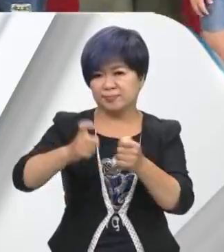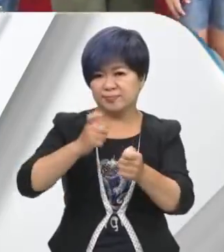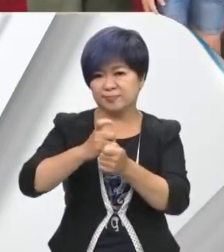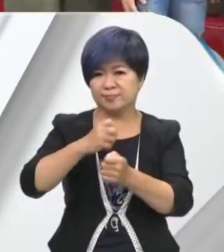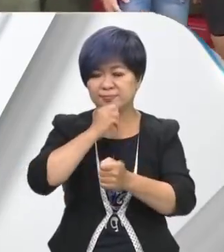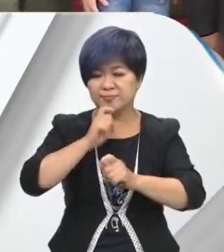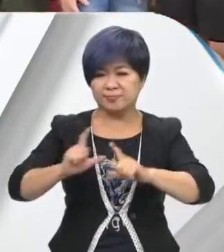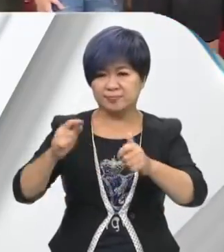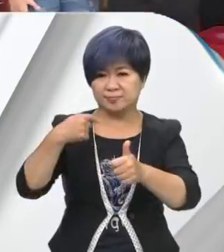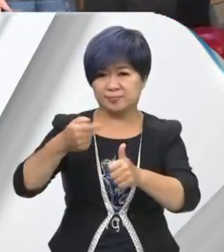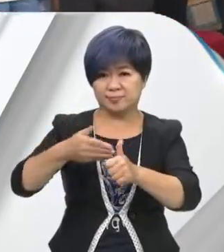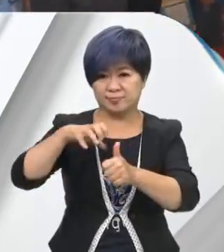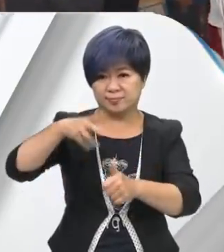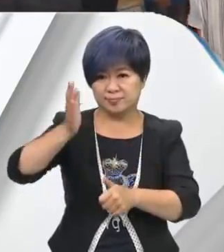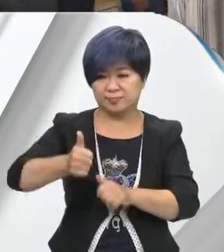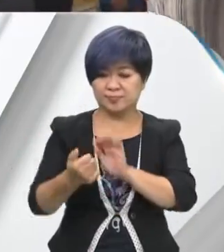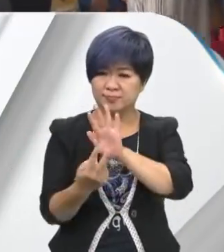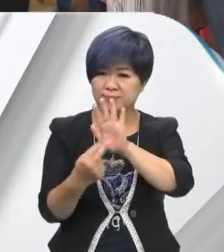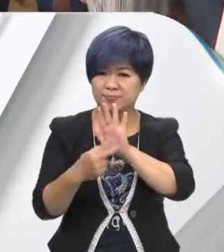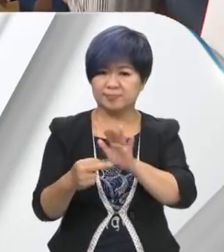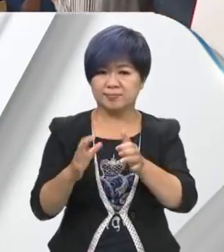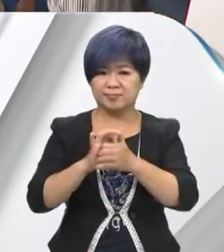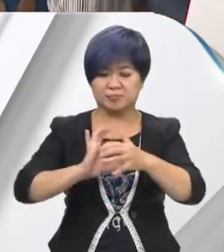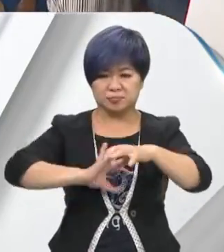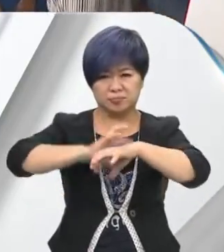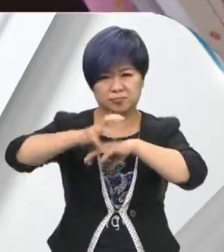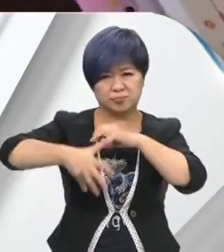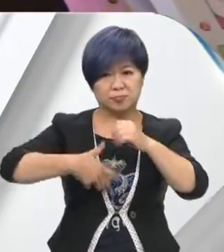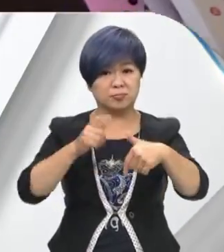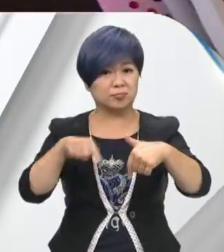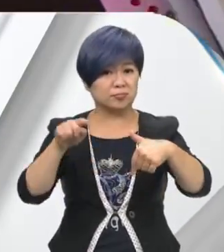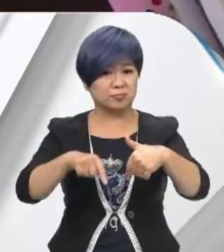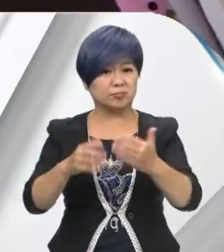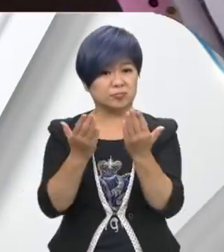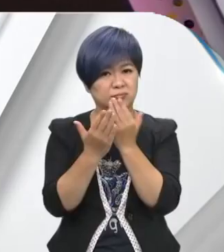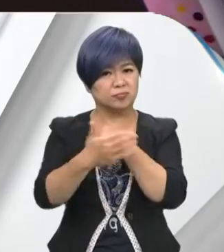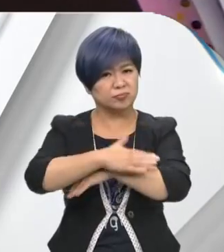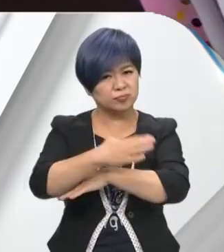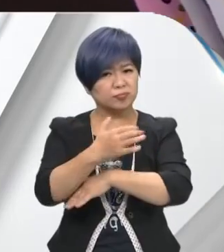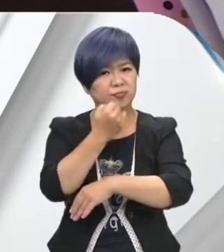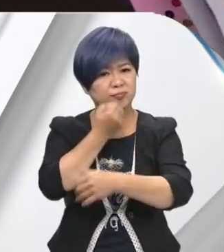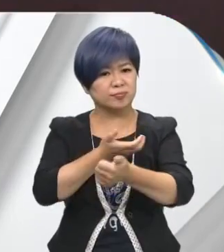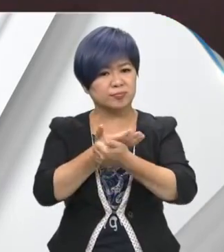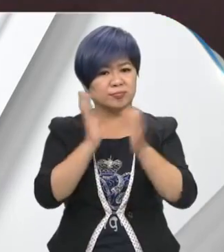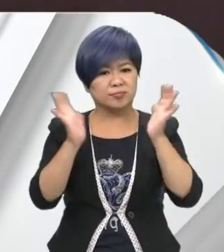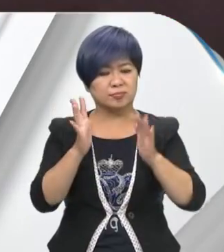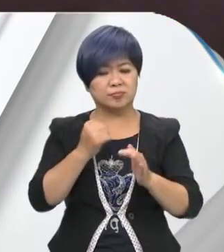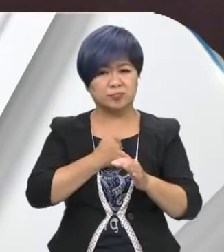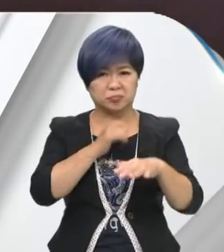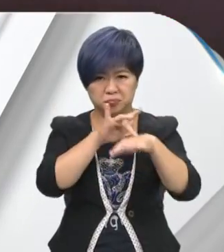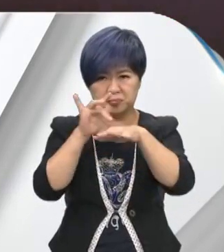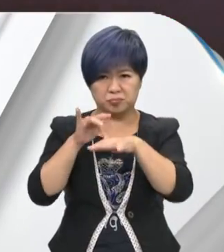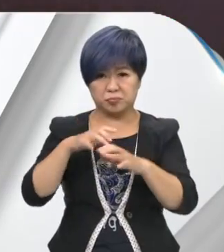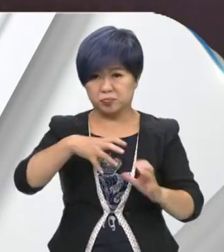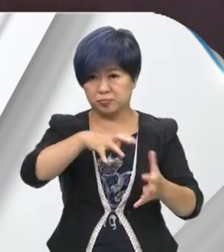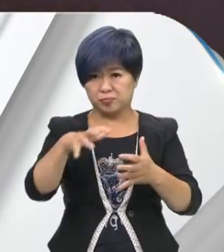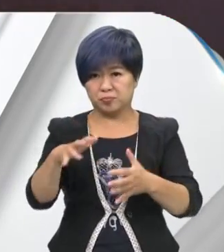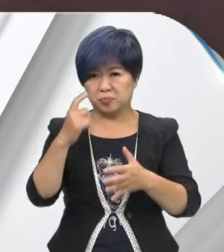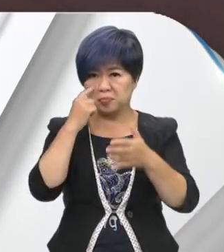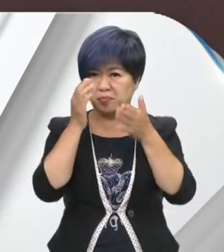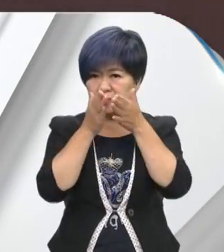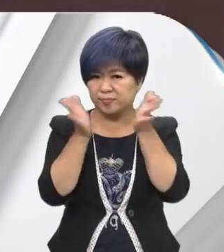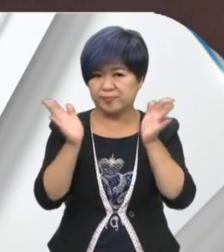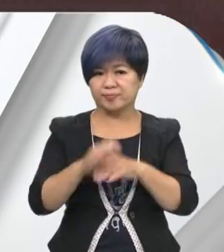教育处长王飞兰表示，在全球化的时代，突破制度的本身也能认识世界，开拓国际的视